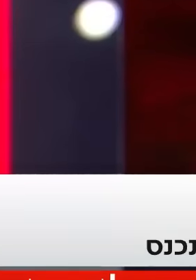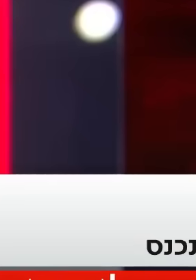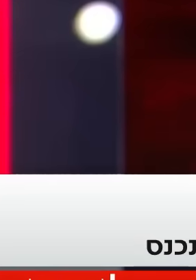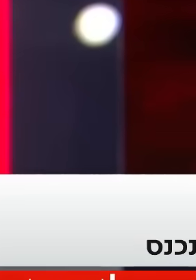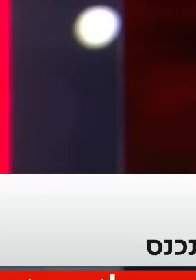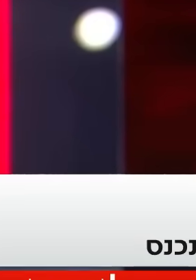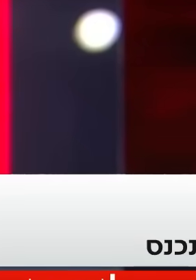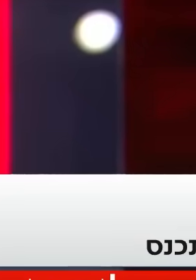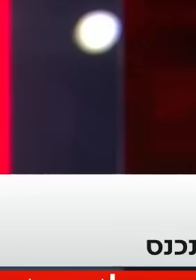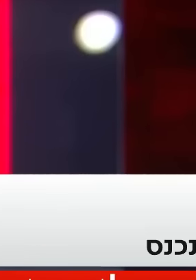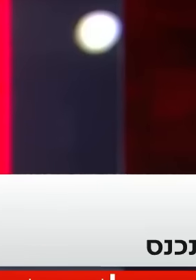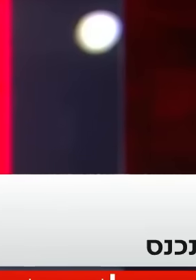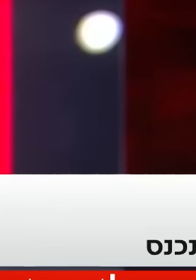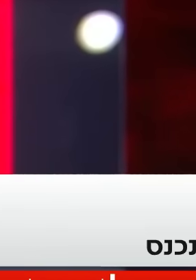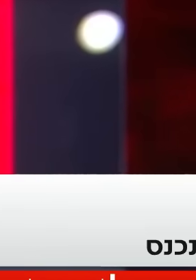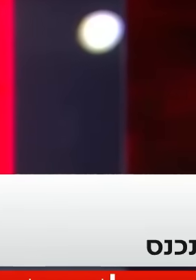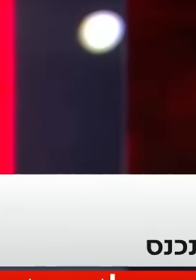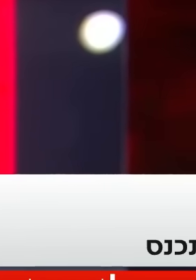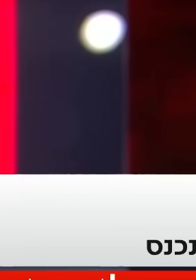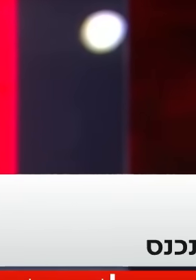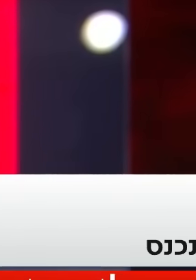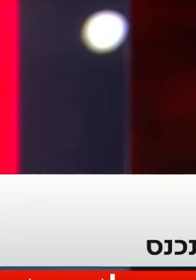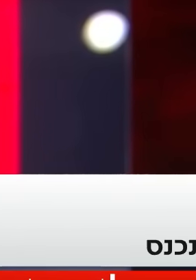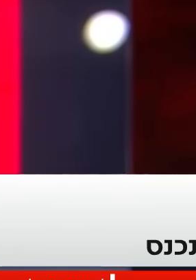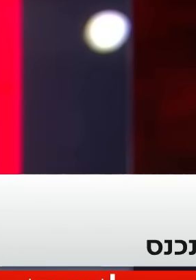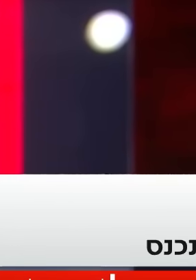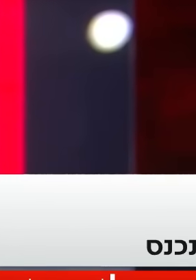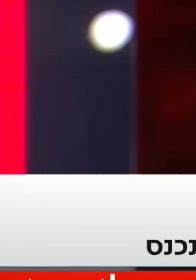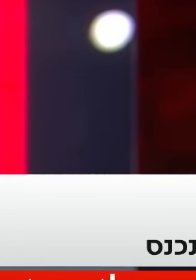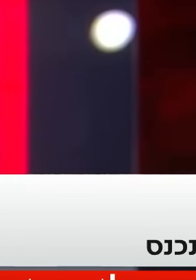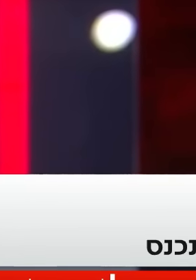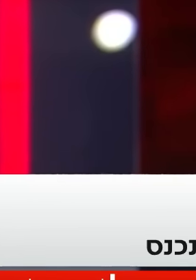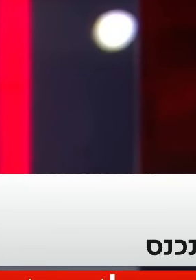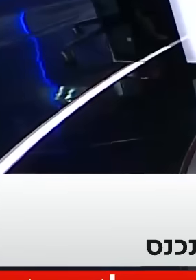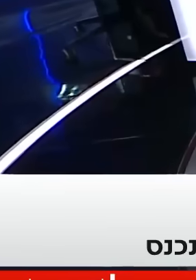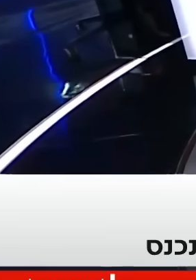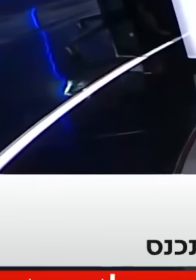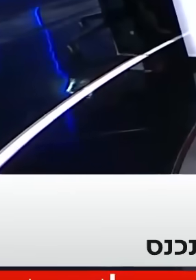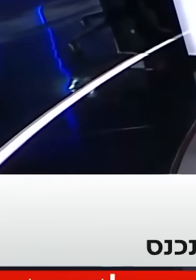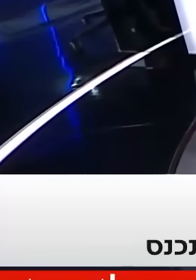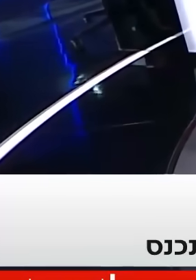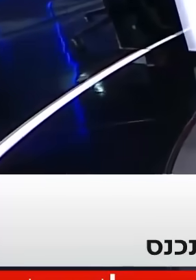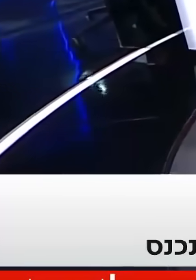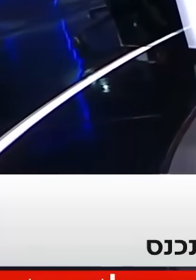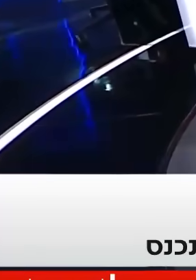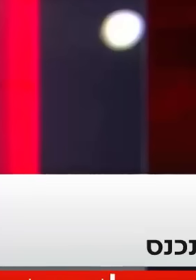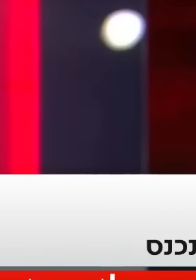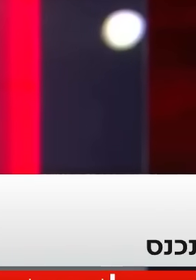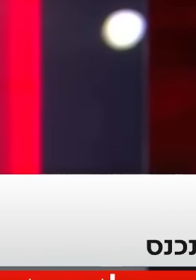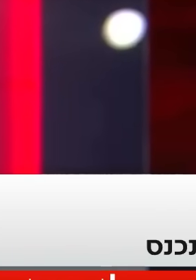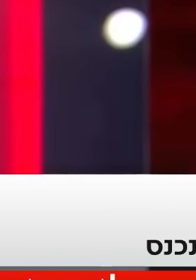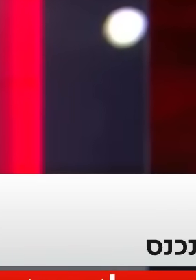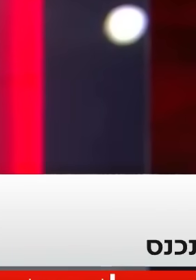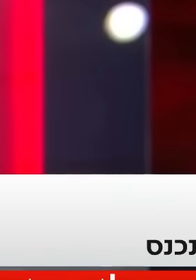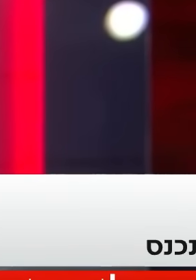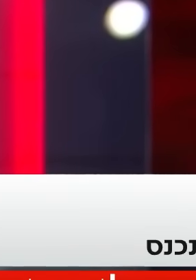ממש בהמשך, חברי קבינט המלחמה התכנסו לפורום המצומצם. מה אתה שומע? כן, תראי גילי, תראי